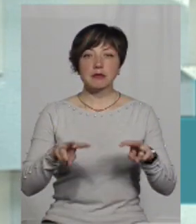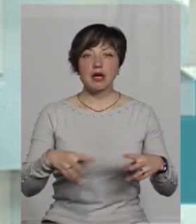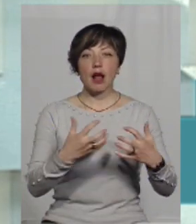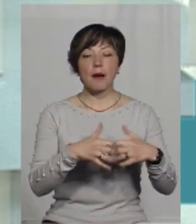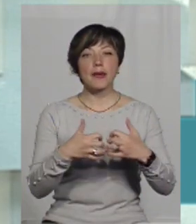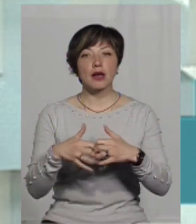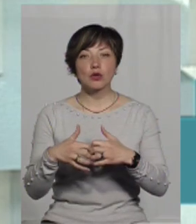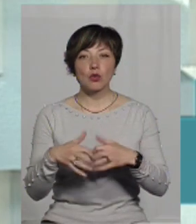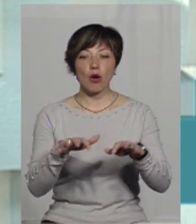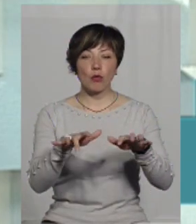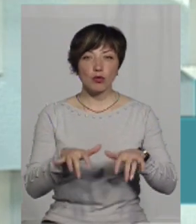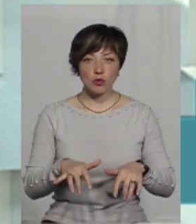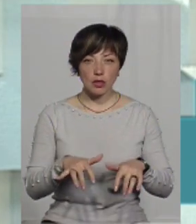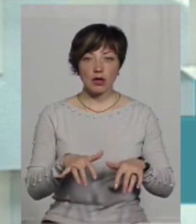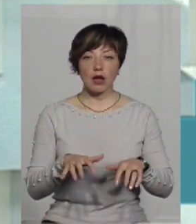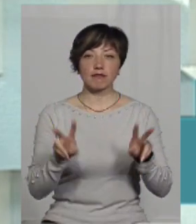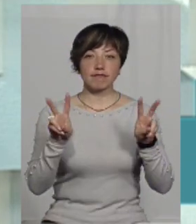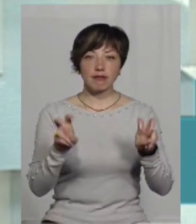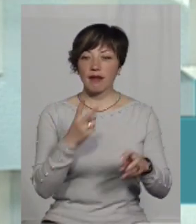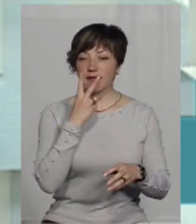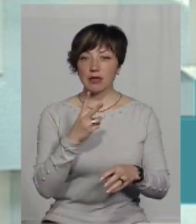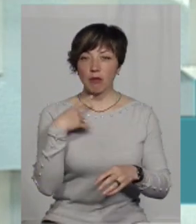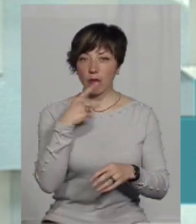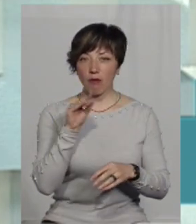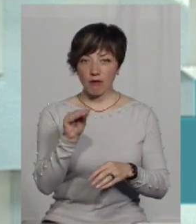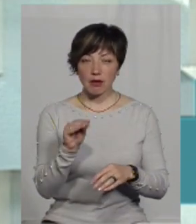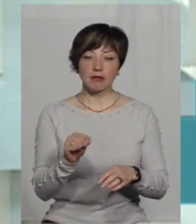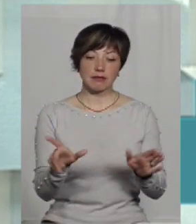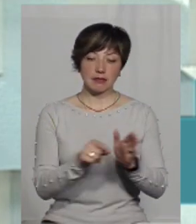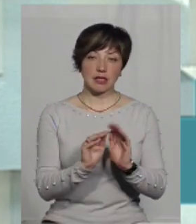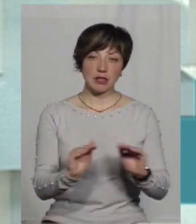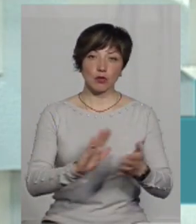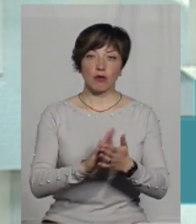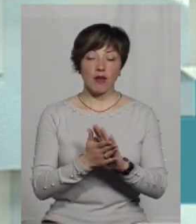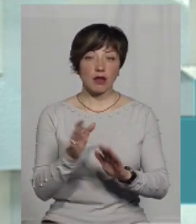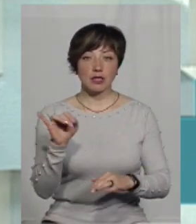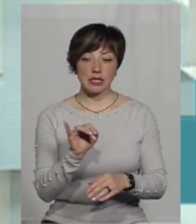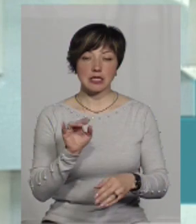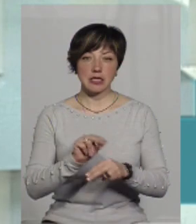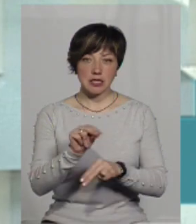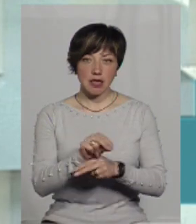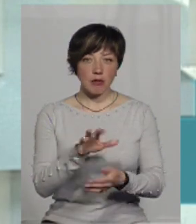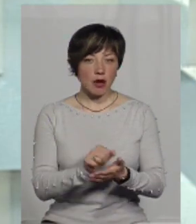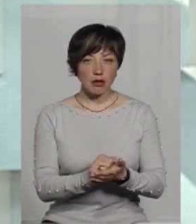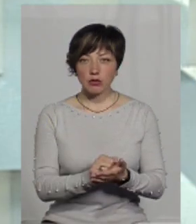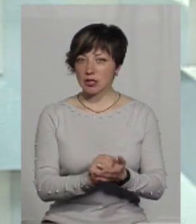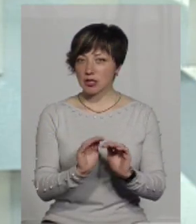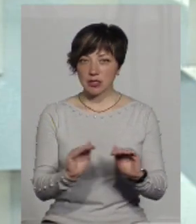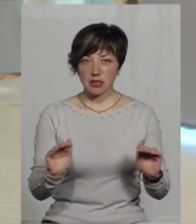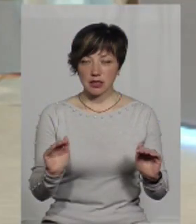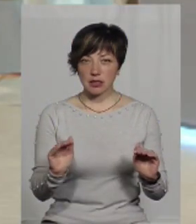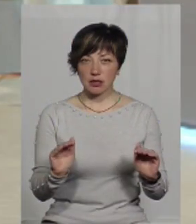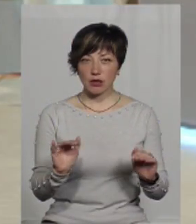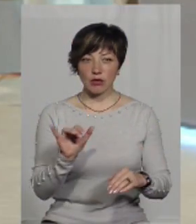спеціальна апаратура, комп'ютер, видима мова, де батьки приходять з дітьми, домовляються і займаються. Але займаються, діти